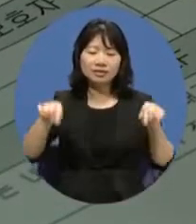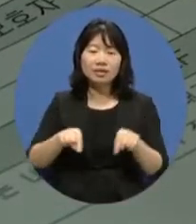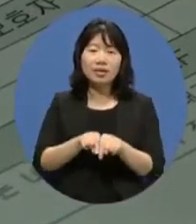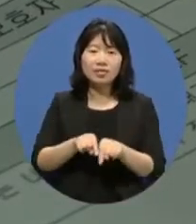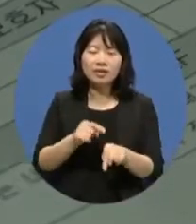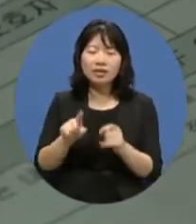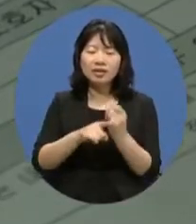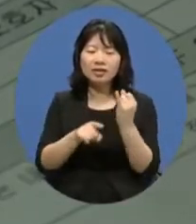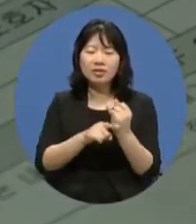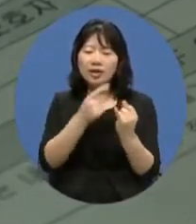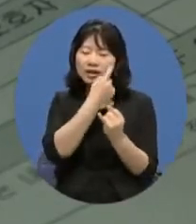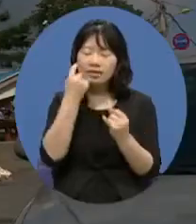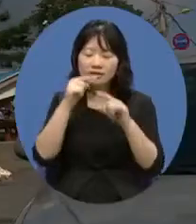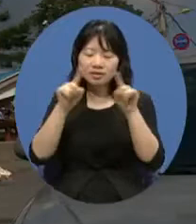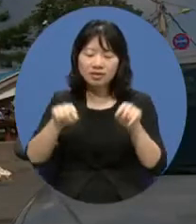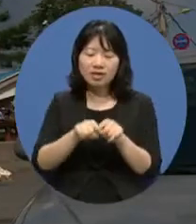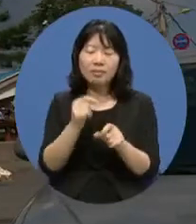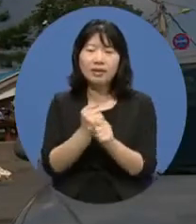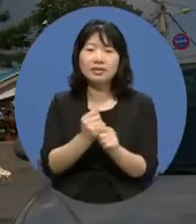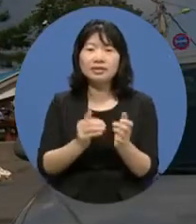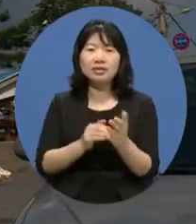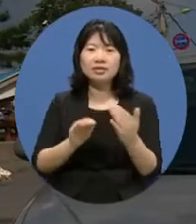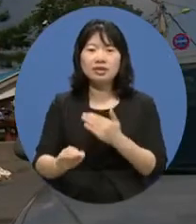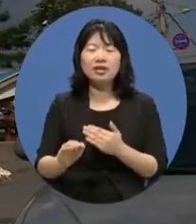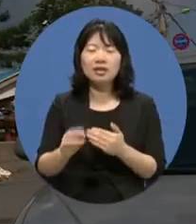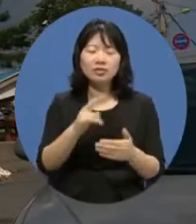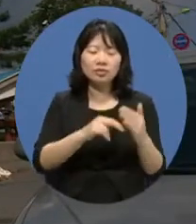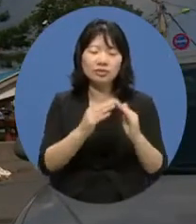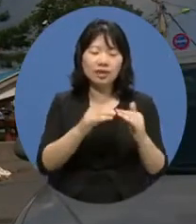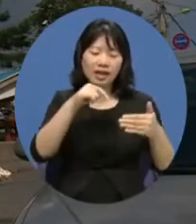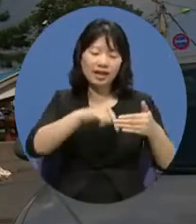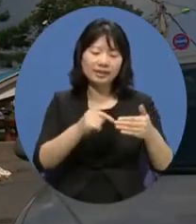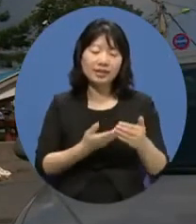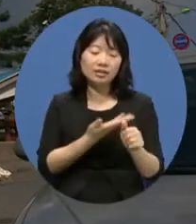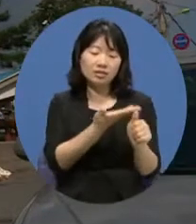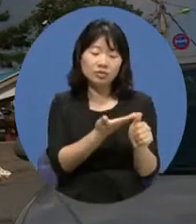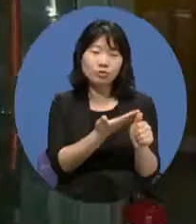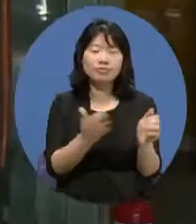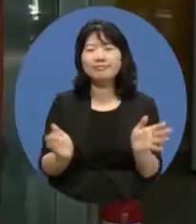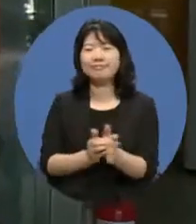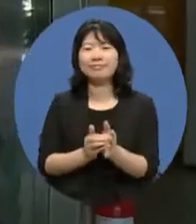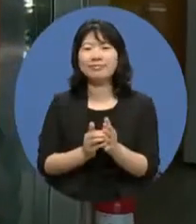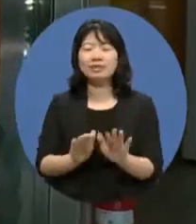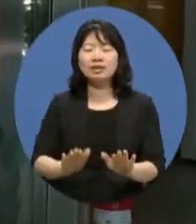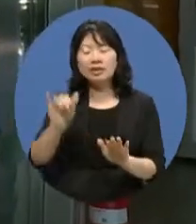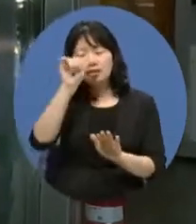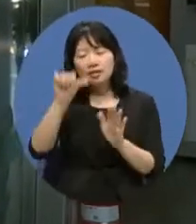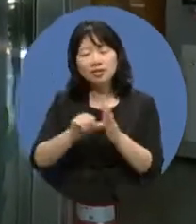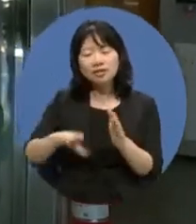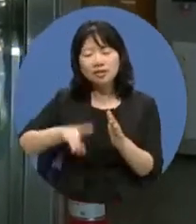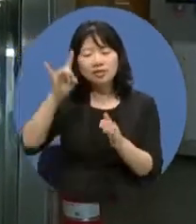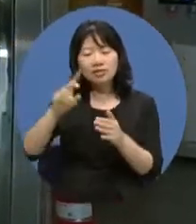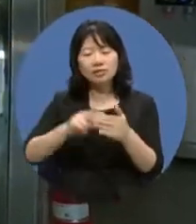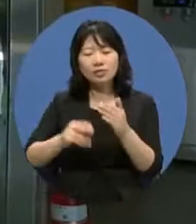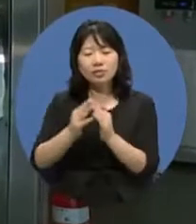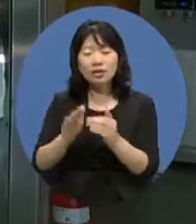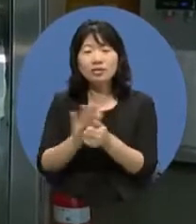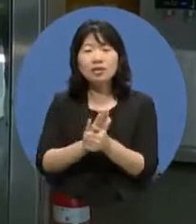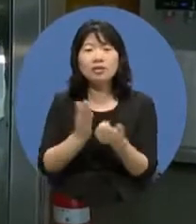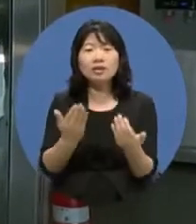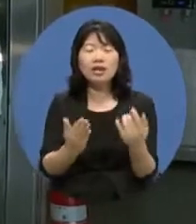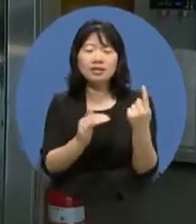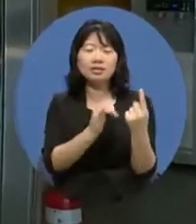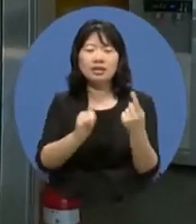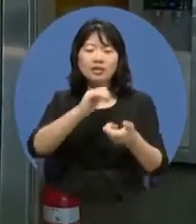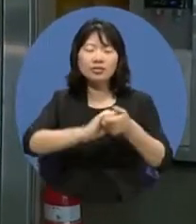임신 확인서를 작성한 후 등본을 관내 도서관에 제출하면 끝! 내생애 첫 도서관 서비스는 한